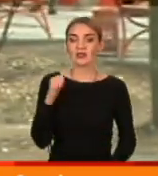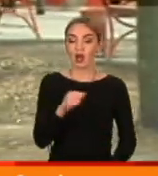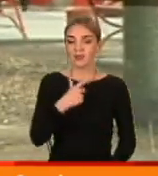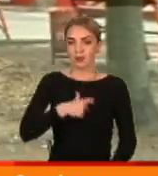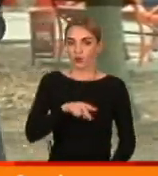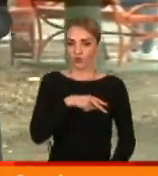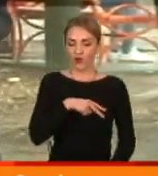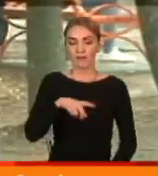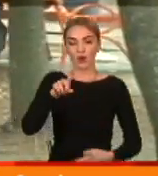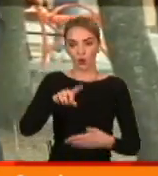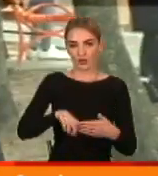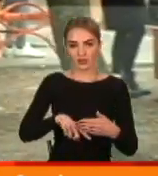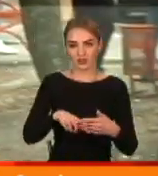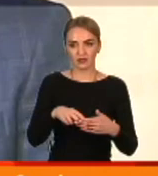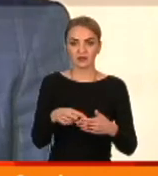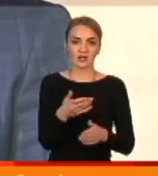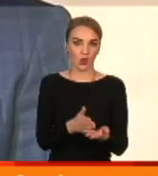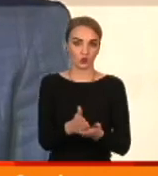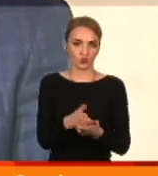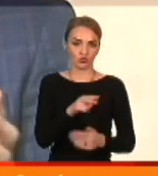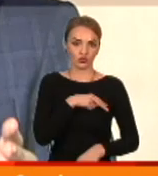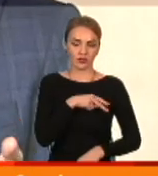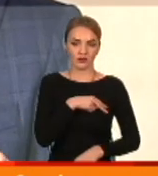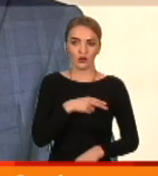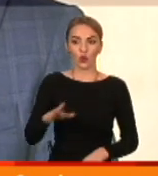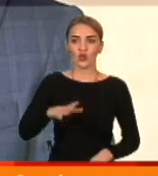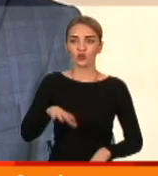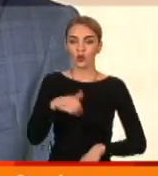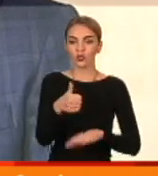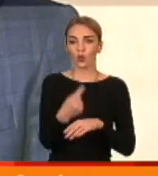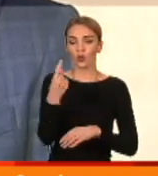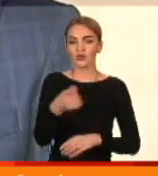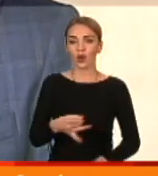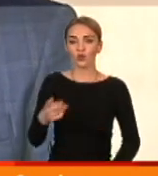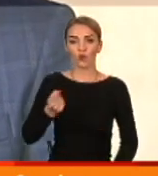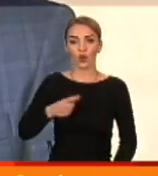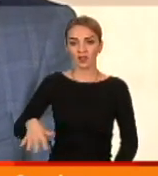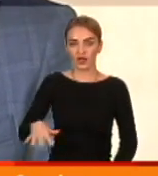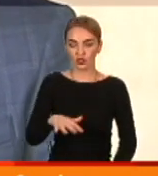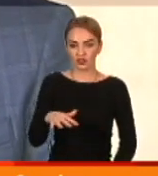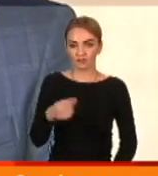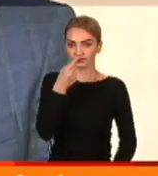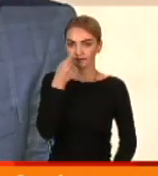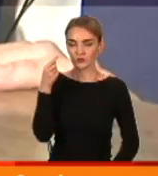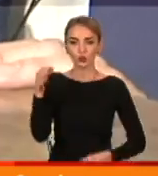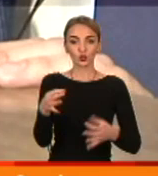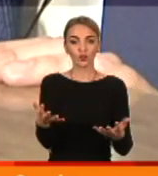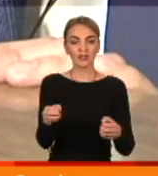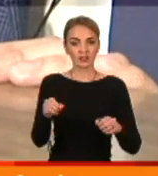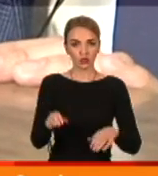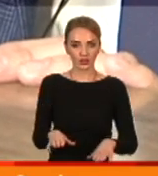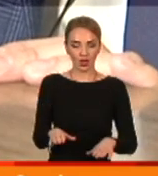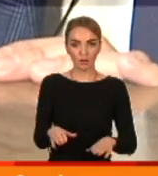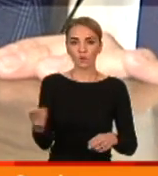проте досі переконаний, надвишку заслужив. Дмитро Франчук, колишній очільник одного з районів Одещини, нещодавно суд ухвалив